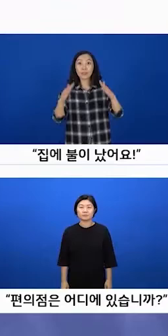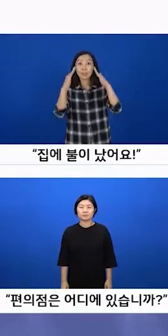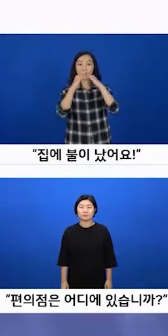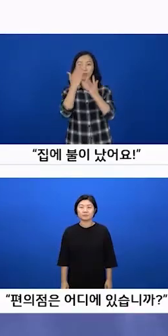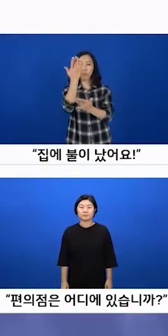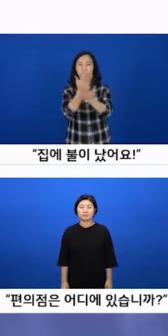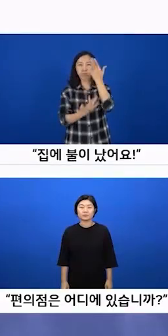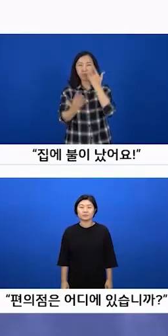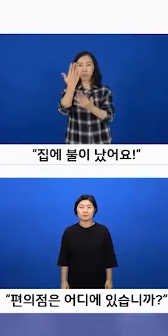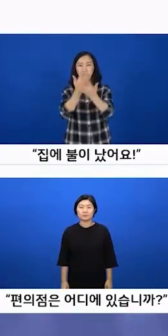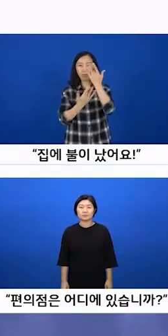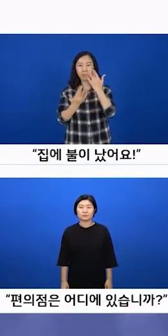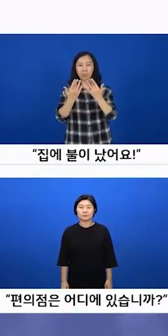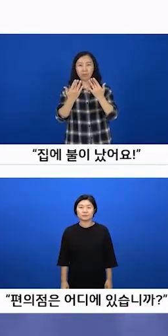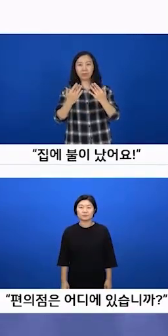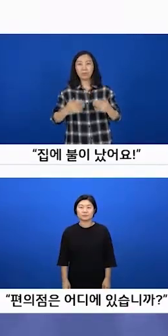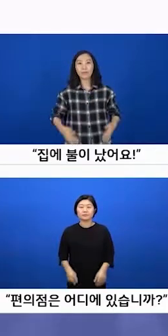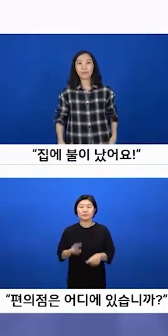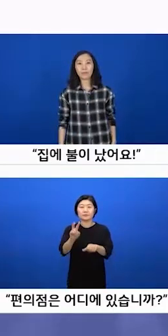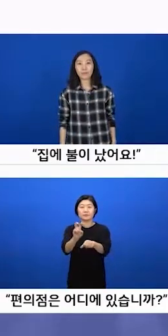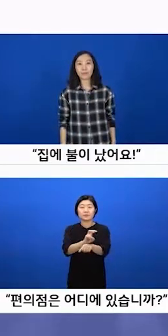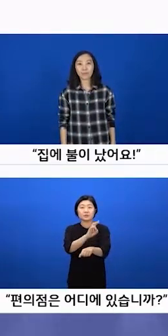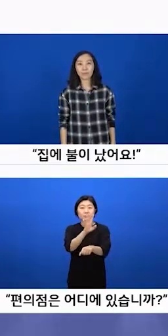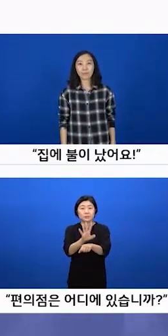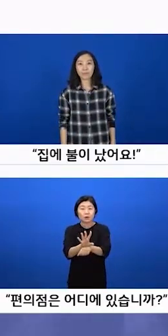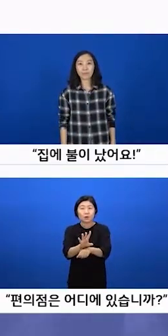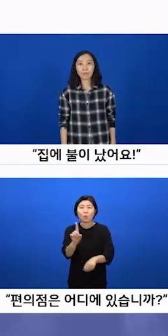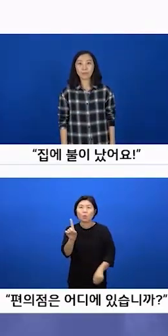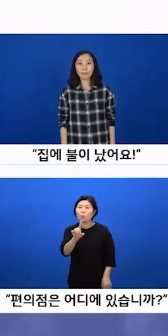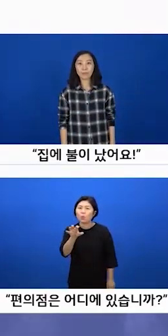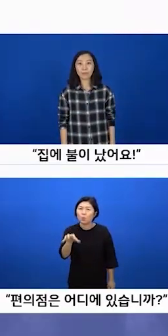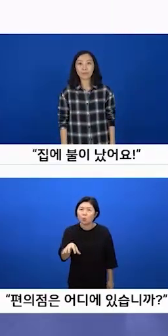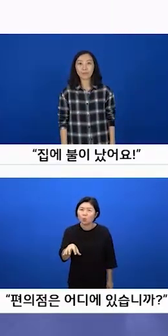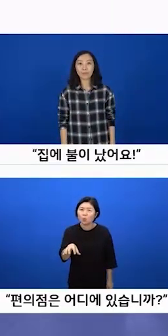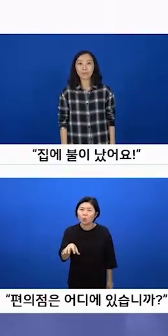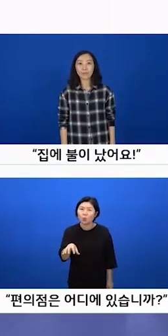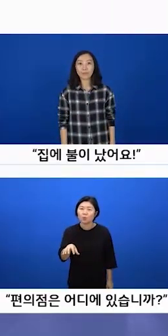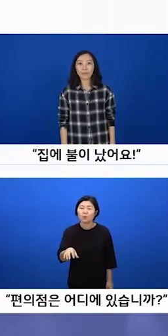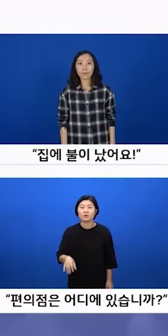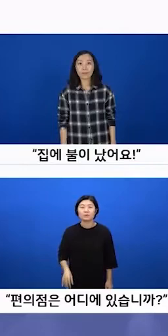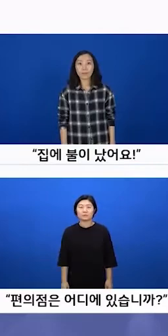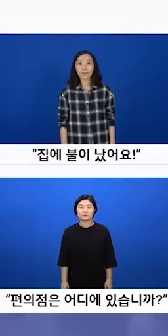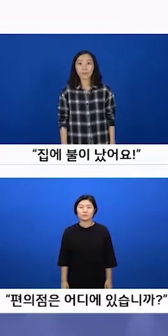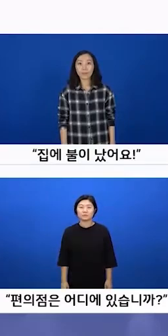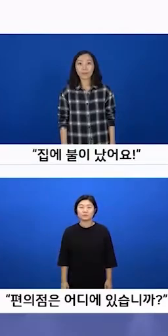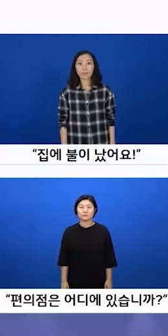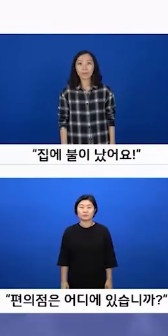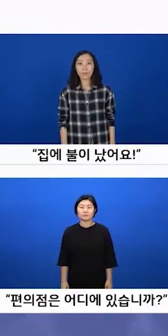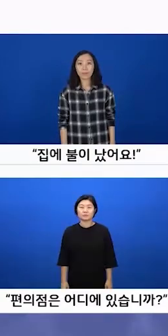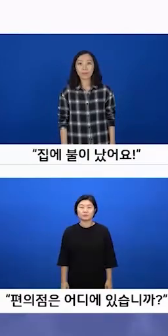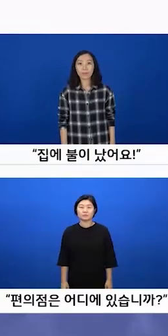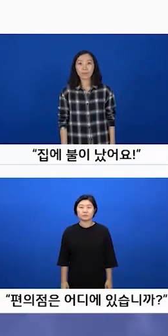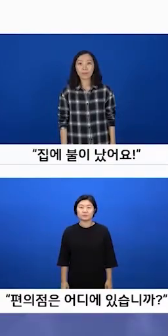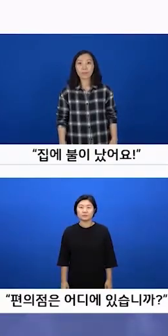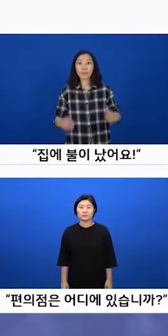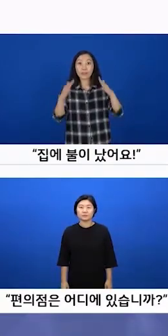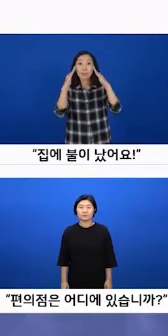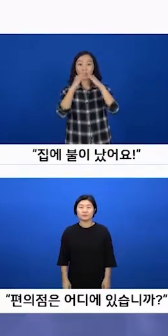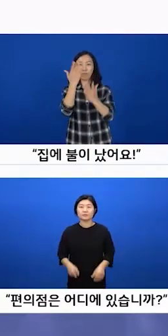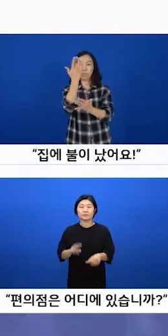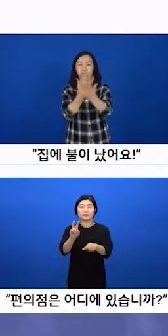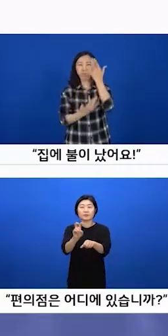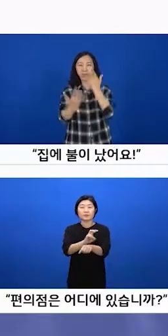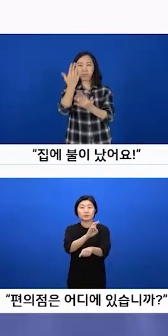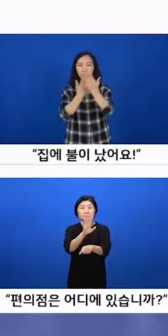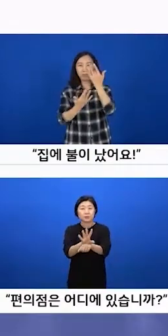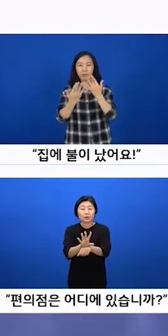구성이 되어 있고요. 다수의 카메라를 활용을 해서 여러 방향에서 촬영을 하였습니다. 이렇게 촬영한 이유는 정면에서만 촬영하는 것이 아니라